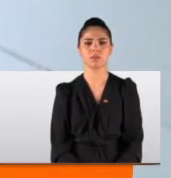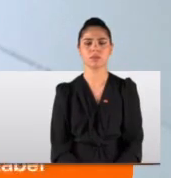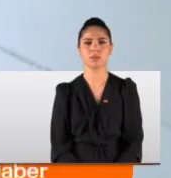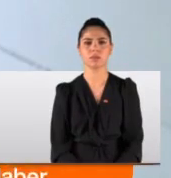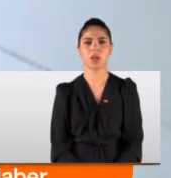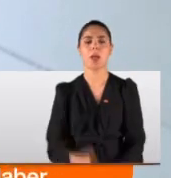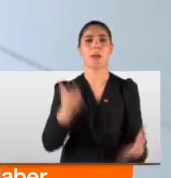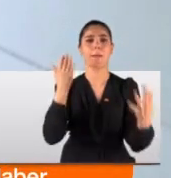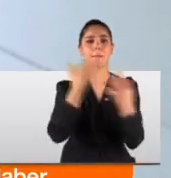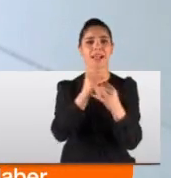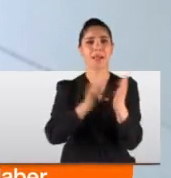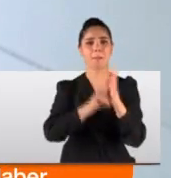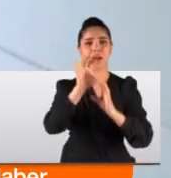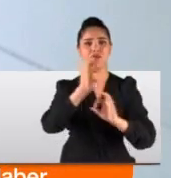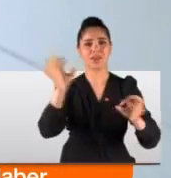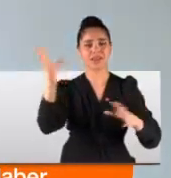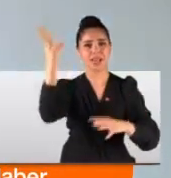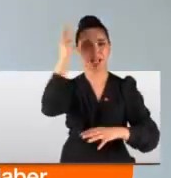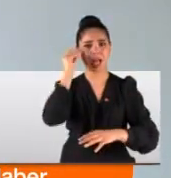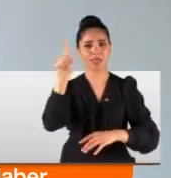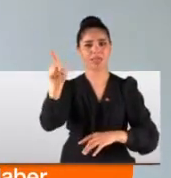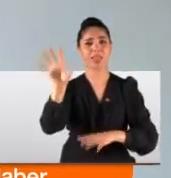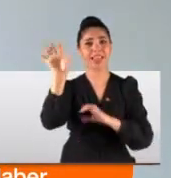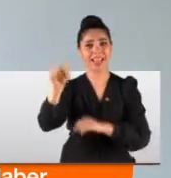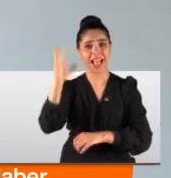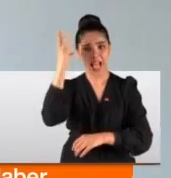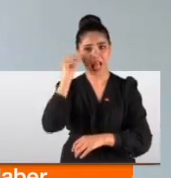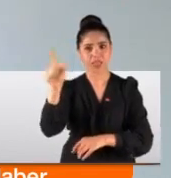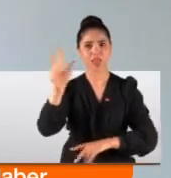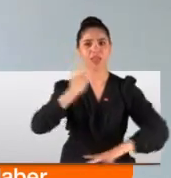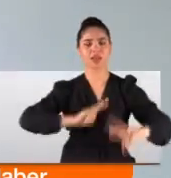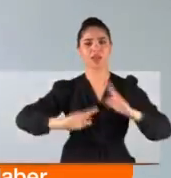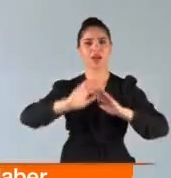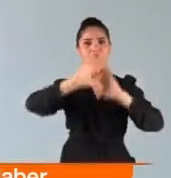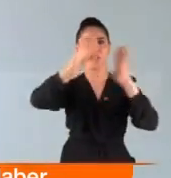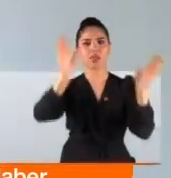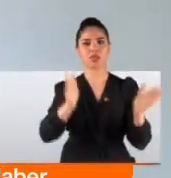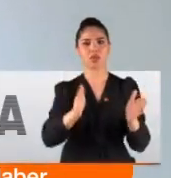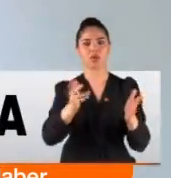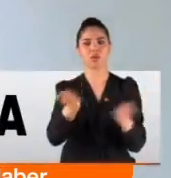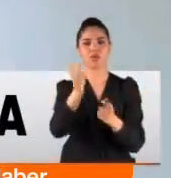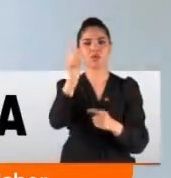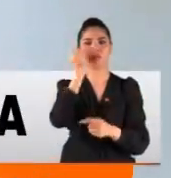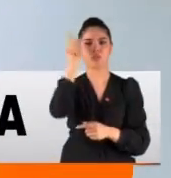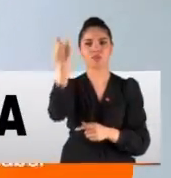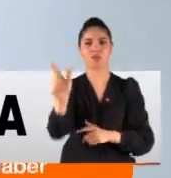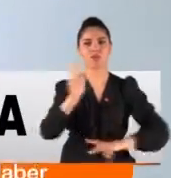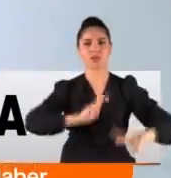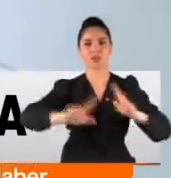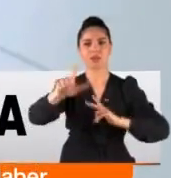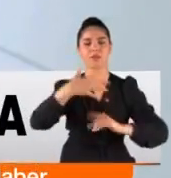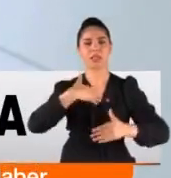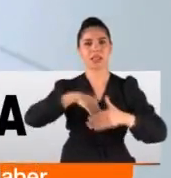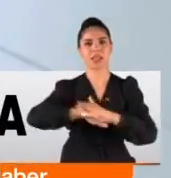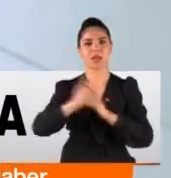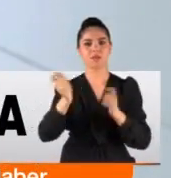Baskının başarısız olduğunu anlayan rütbeli darbeci yakalanacağını anlayınca elbise dolabını açıp çalışanlardan birinin ceketini giyerek kamufle